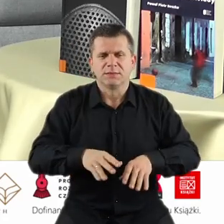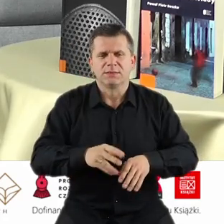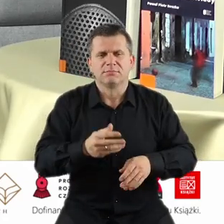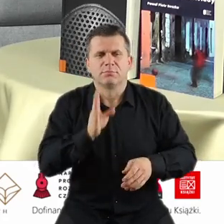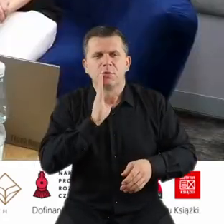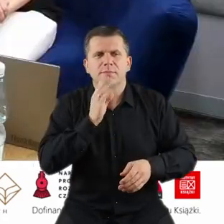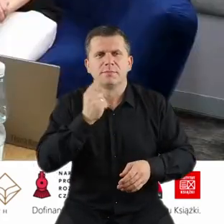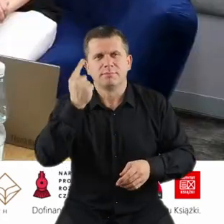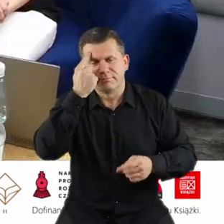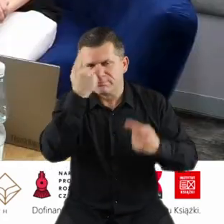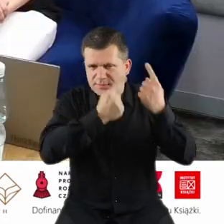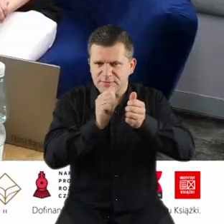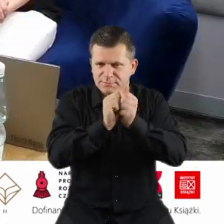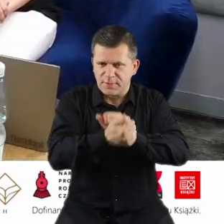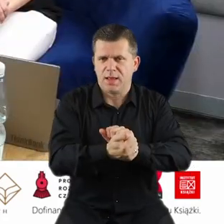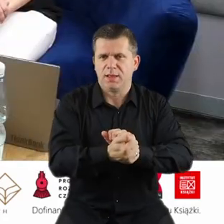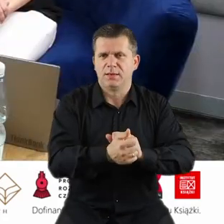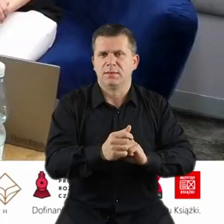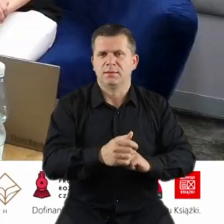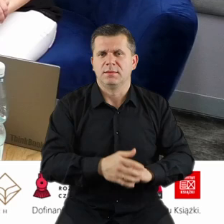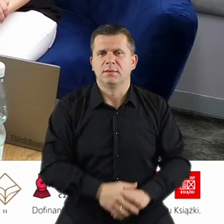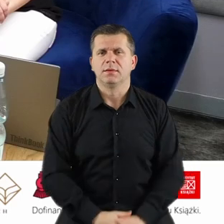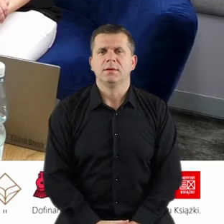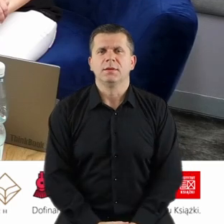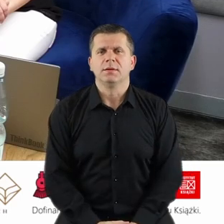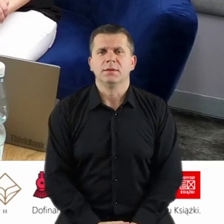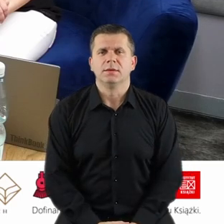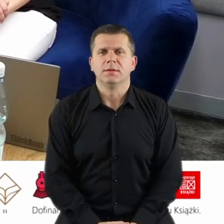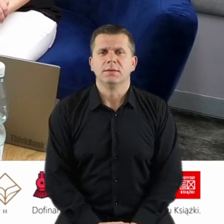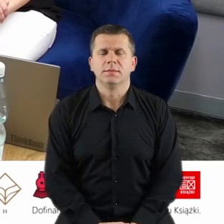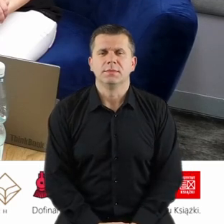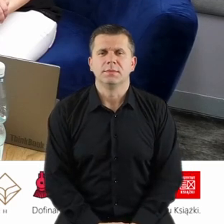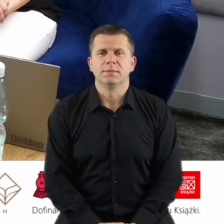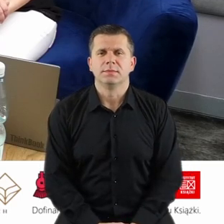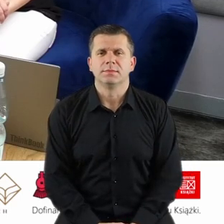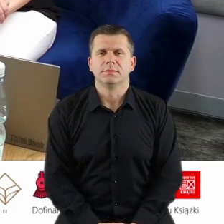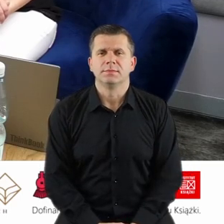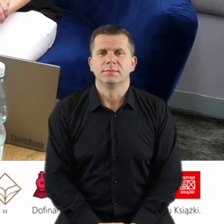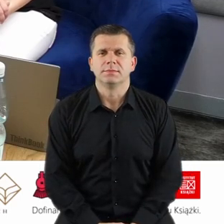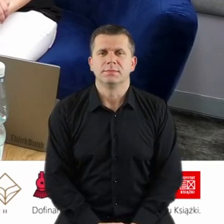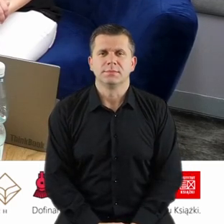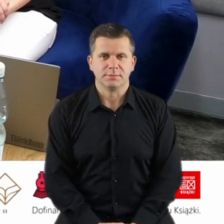płci. Grupy te charakteryzują się jakby taką,